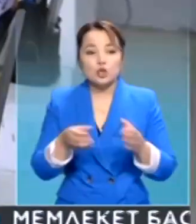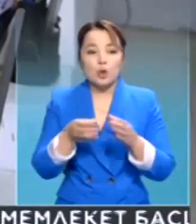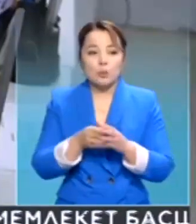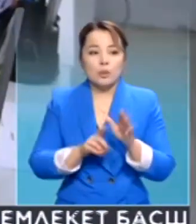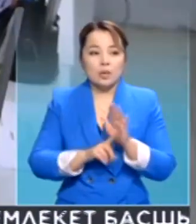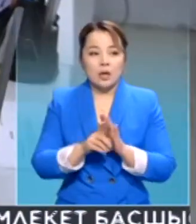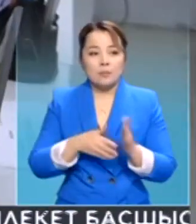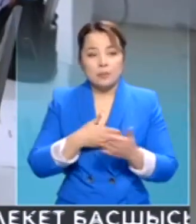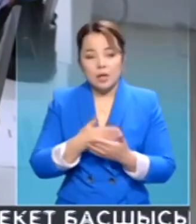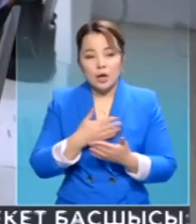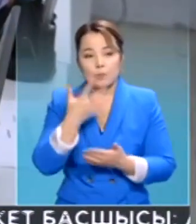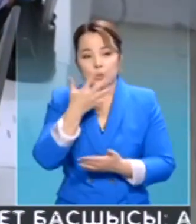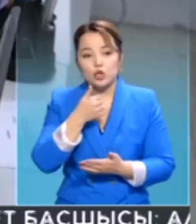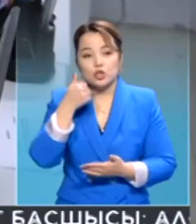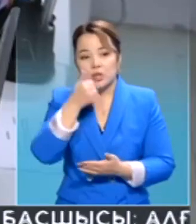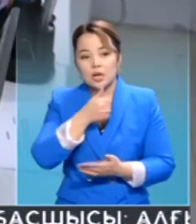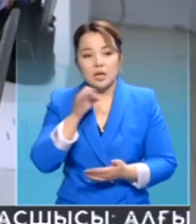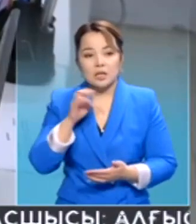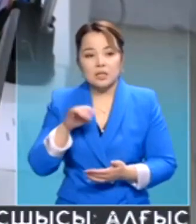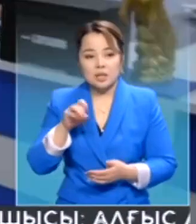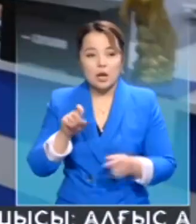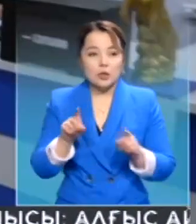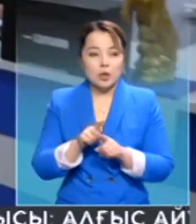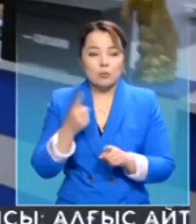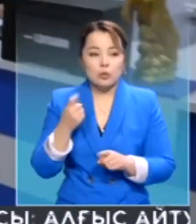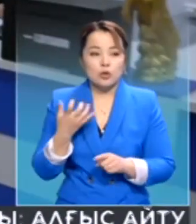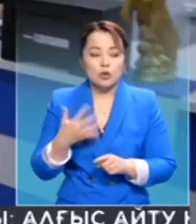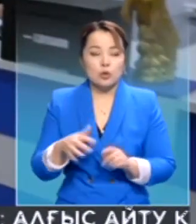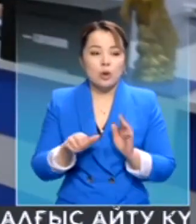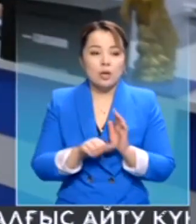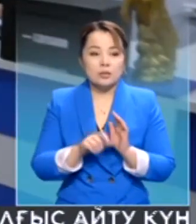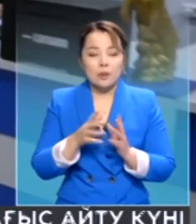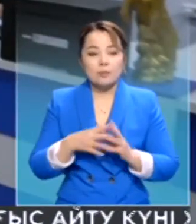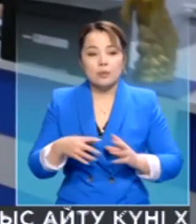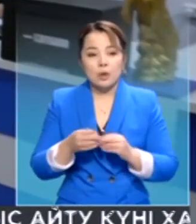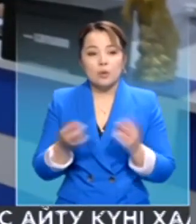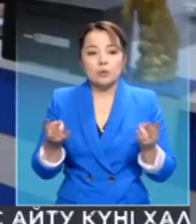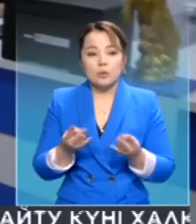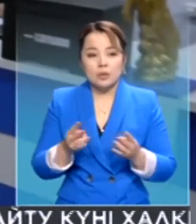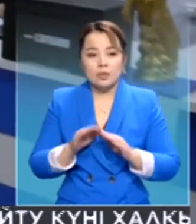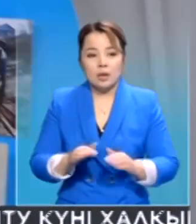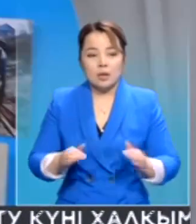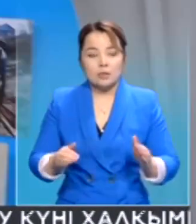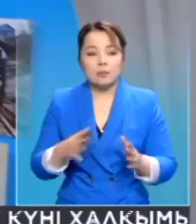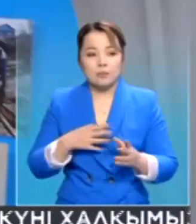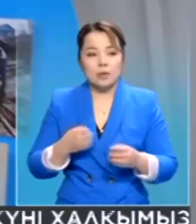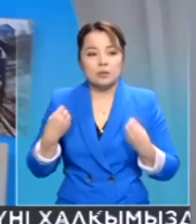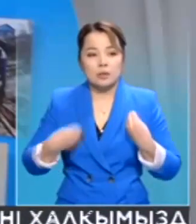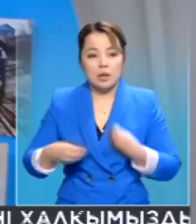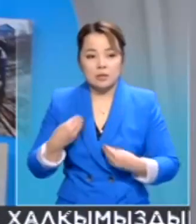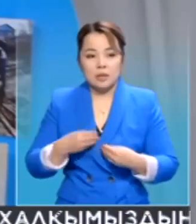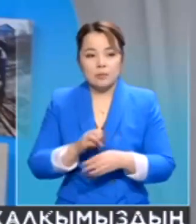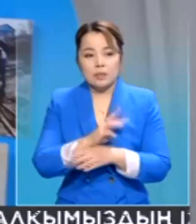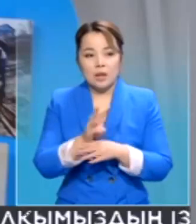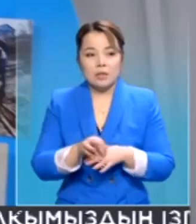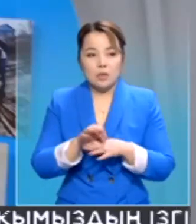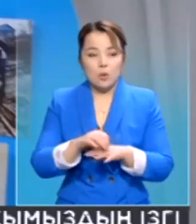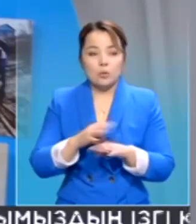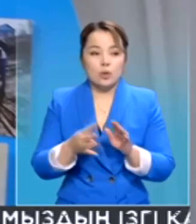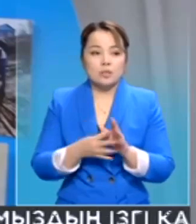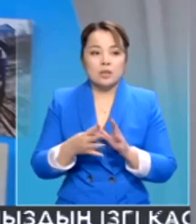топтасқан еріктілер 5 жылдың ішінде Индира секілді 156 мың мұқтаж отбасының балаларын киіндірген, 19 отбасыға баспана